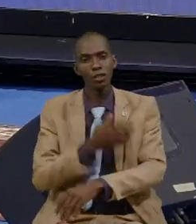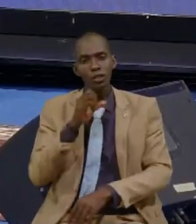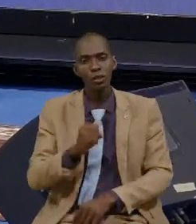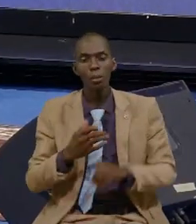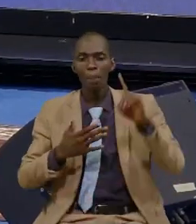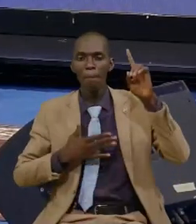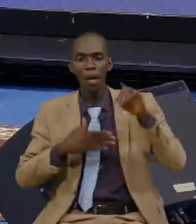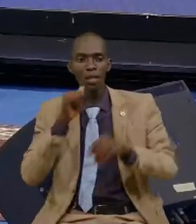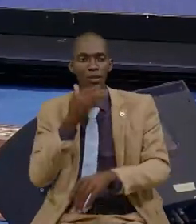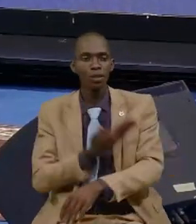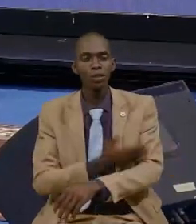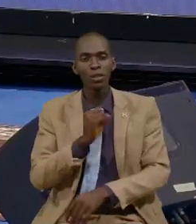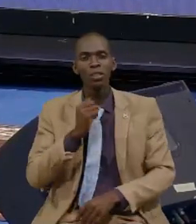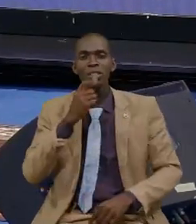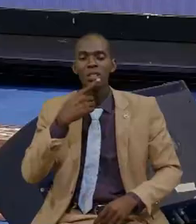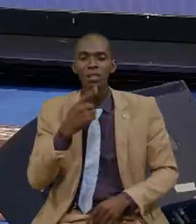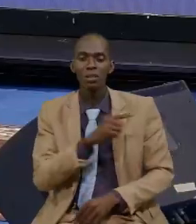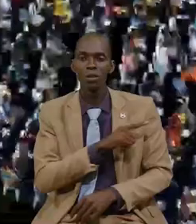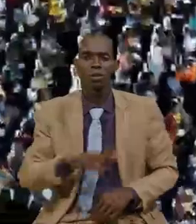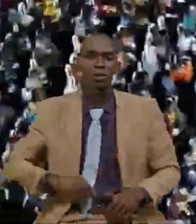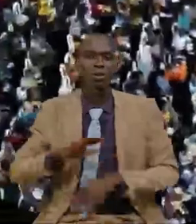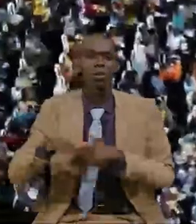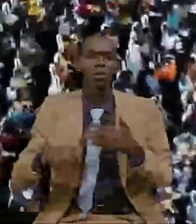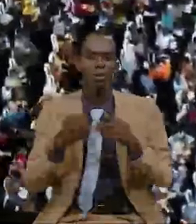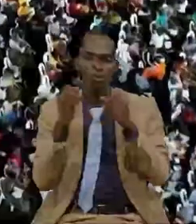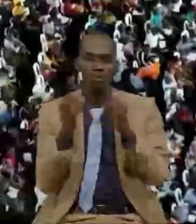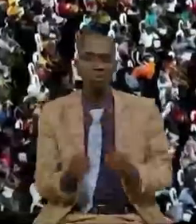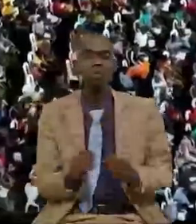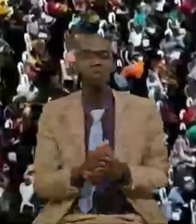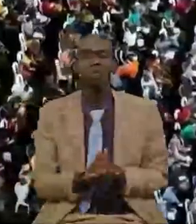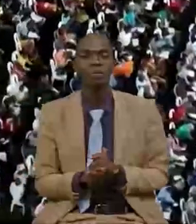filles, dit le Seigneur Tout-Puissant.